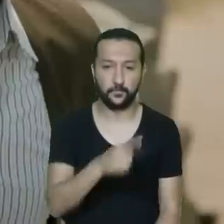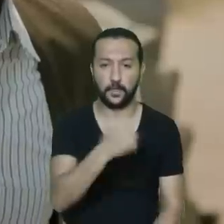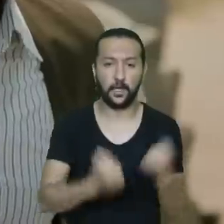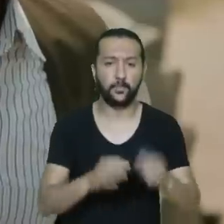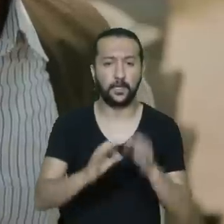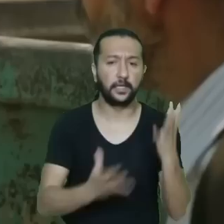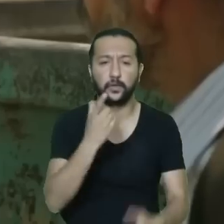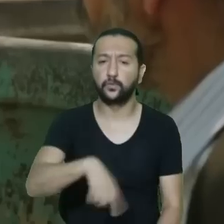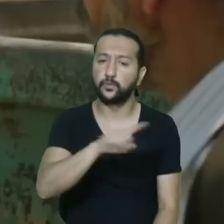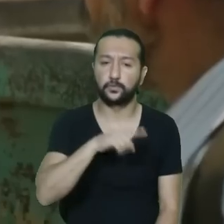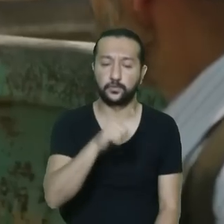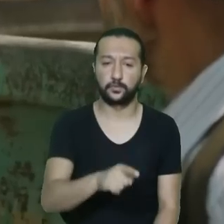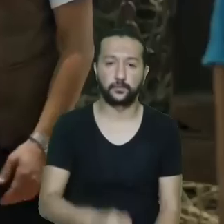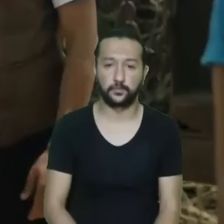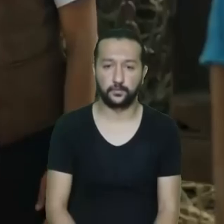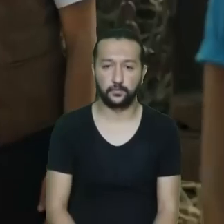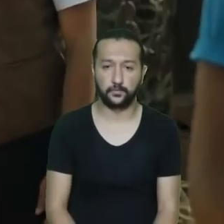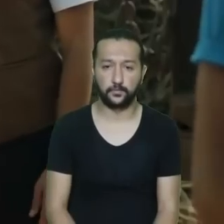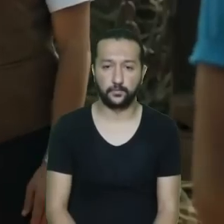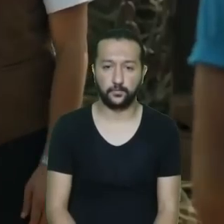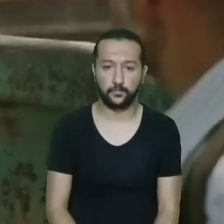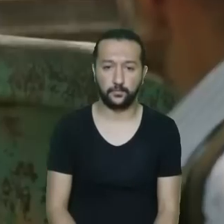Arabayı niye yakıyordunuz siz?